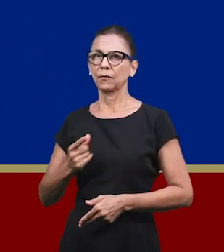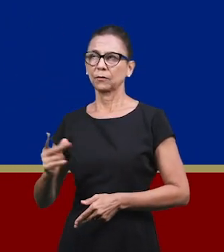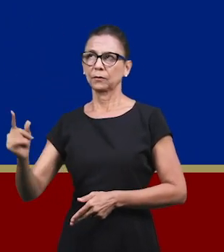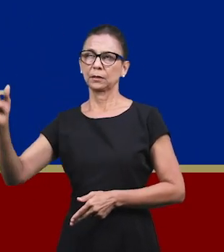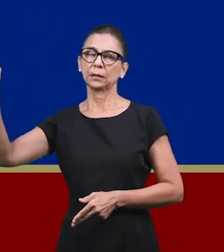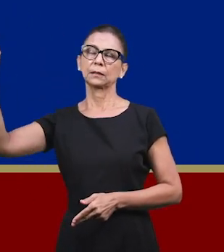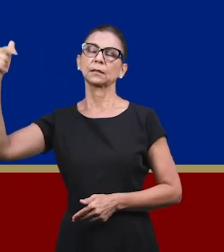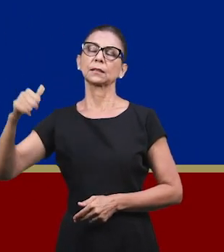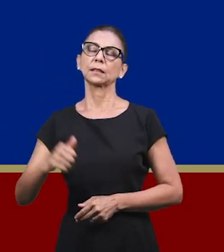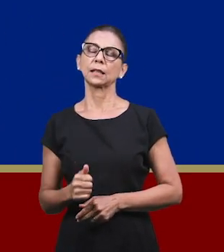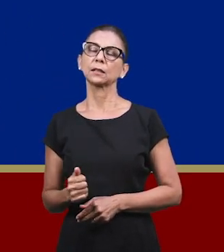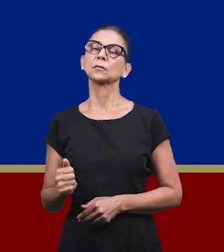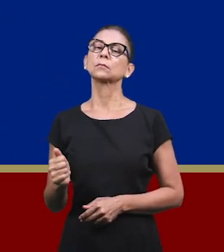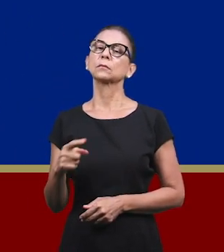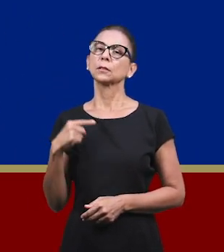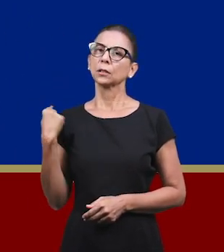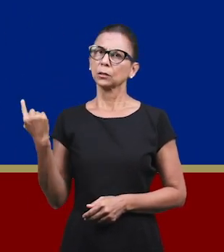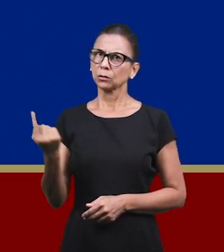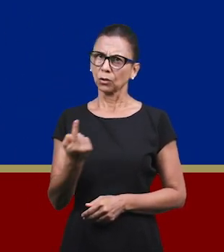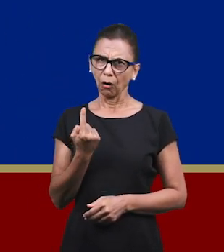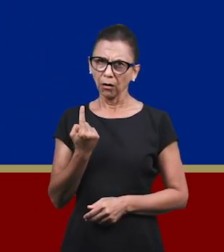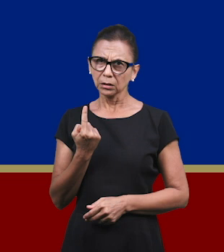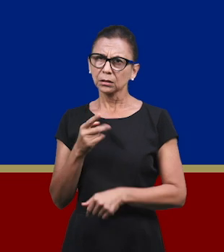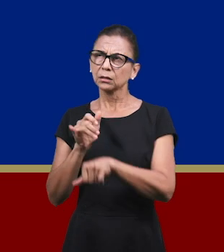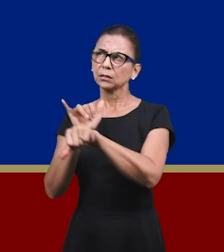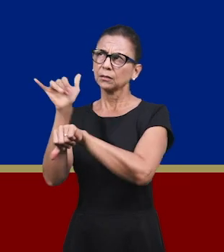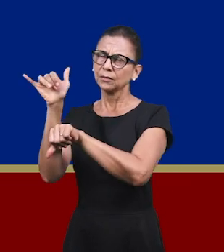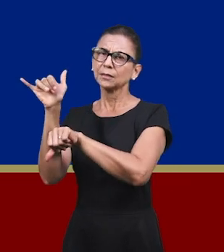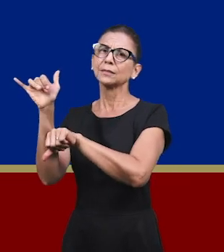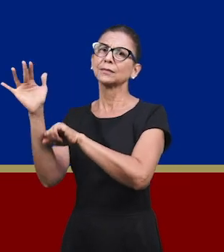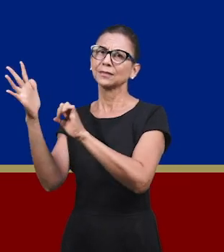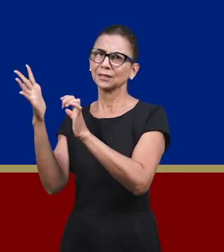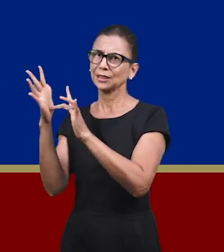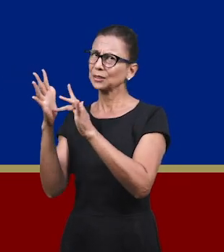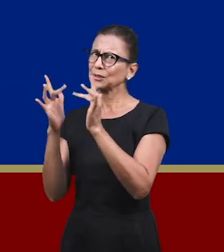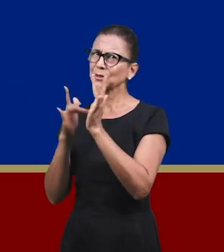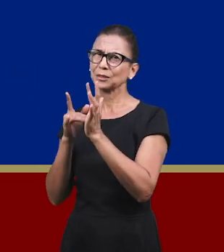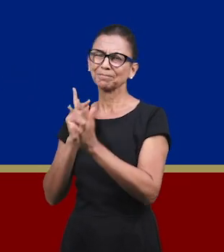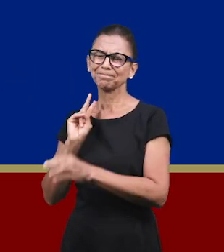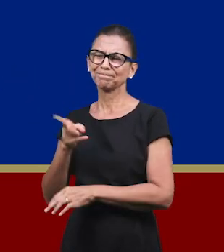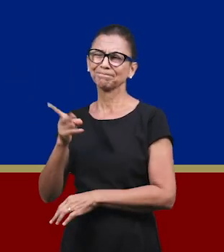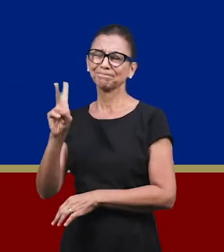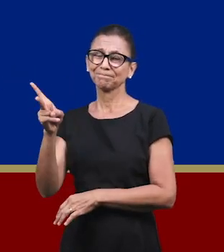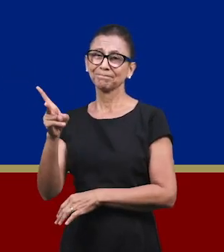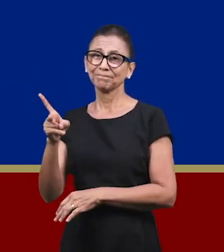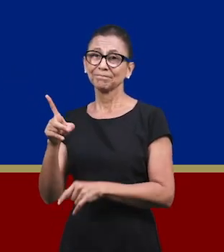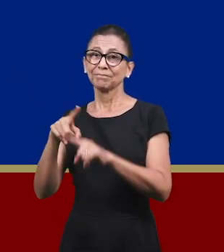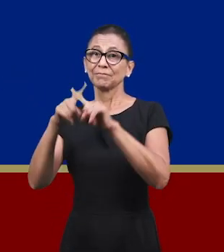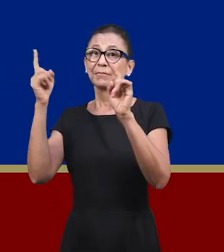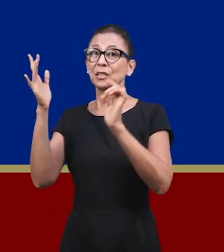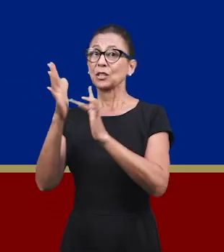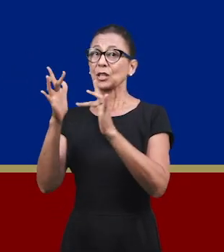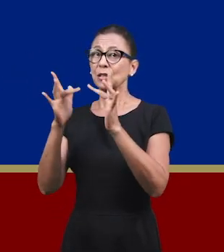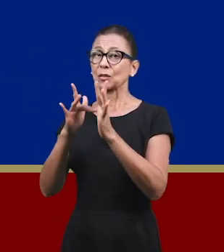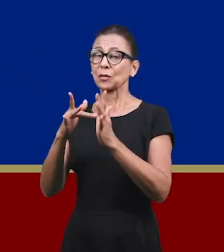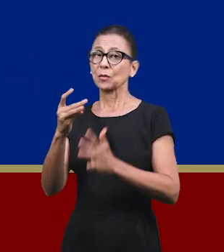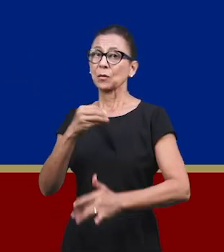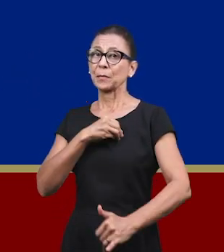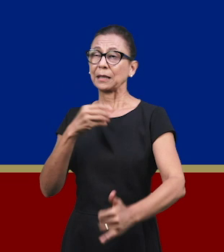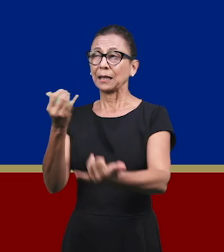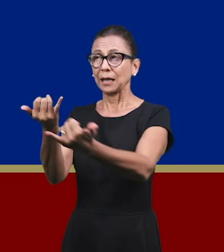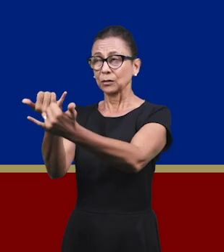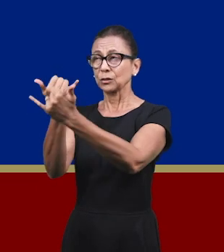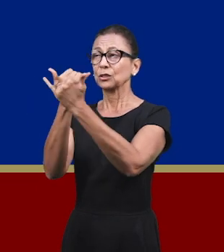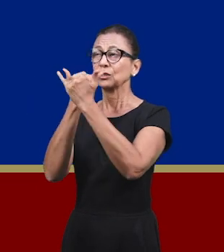du péché est la mort, mais le don gratuit de Dieu est la vie éternelle. Nous sommes